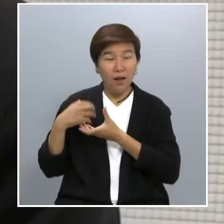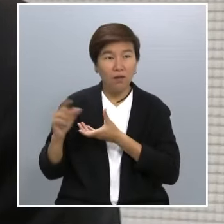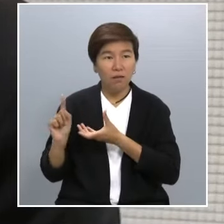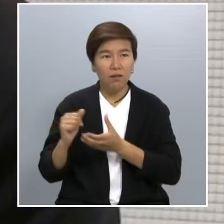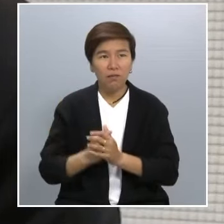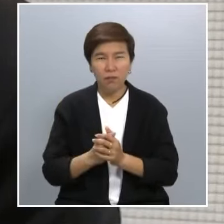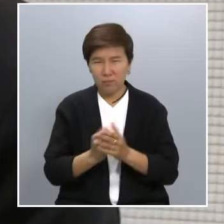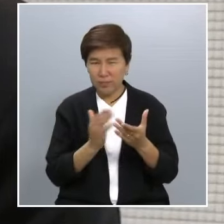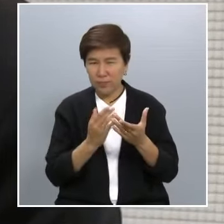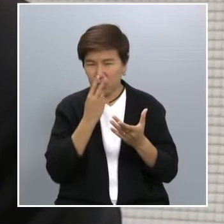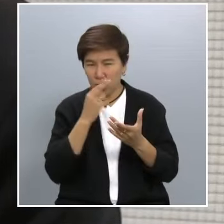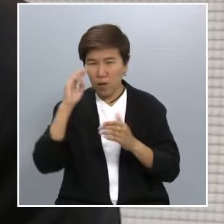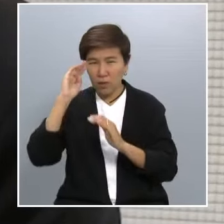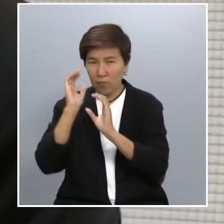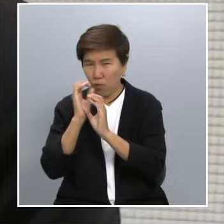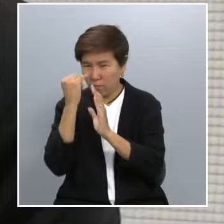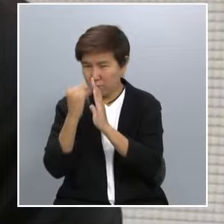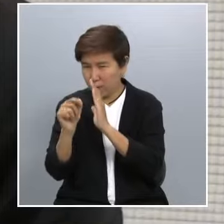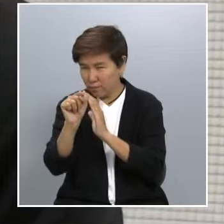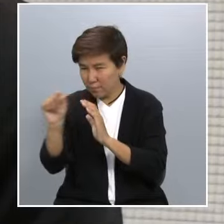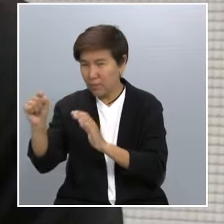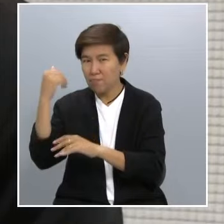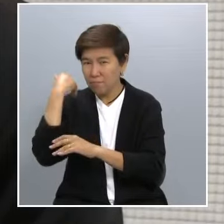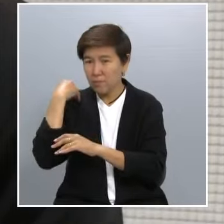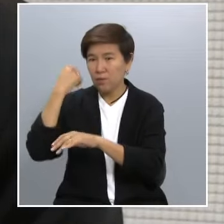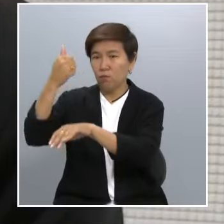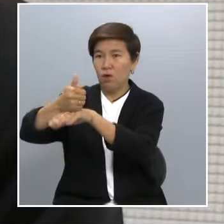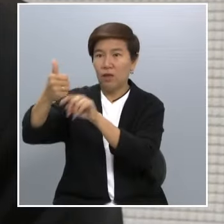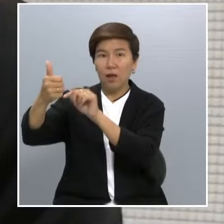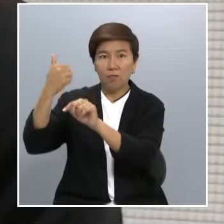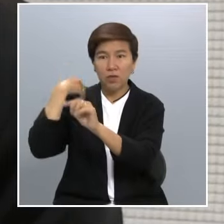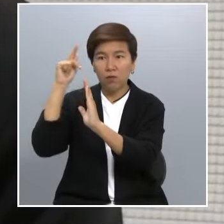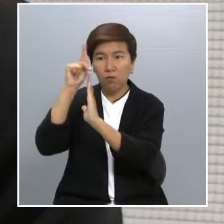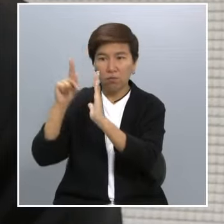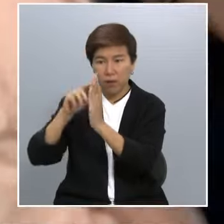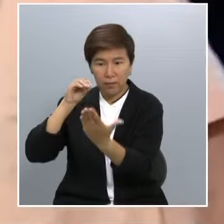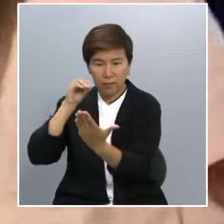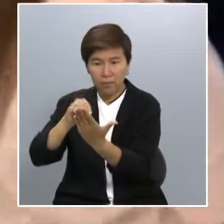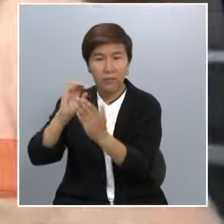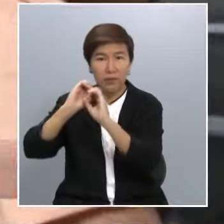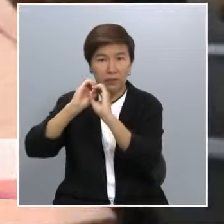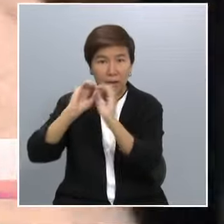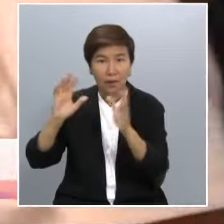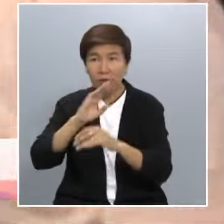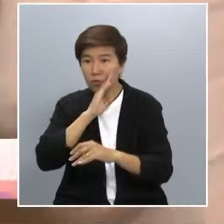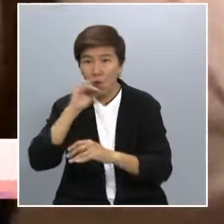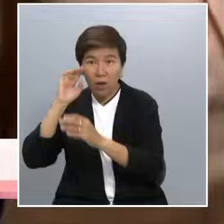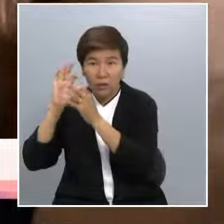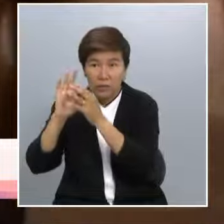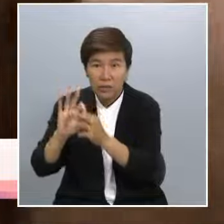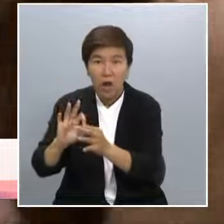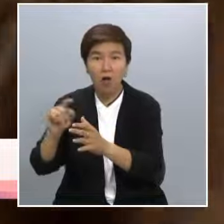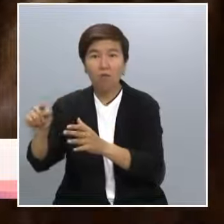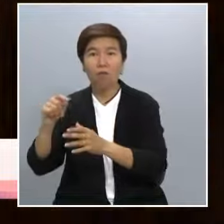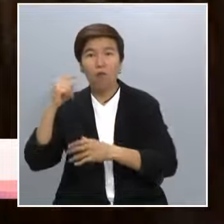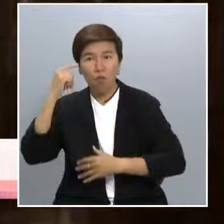มากขึ้นครับโดยเฉพาะผู้บังคับบัญชาเพราะกฎหมายเนี่ยระบุไว้อย่างชัดเจนหากมีส่วนรู้เห็นเกี่ยวข้องและไม่ได้มีการดำเ